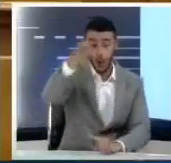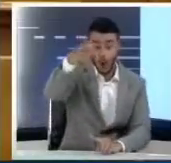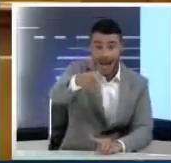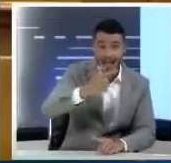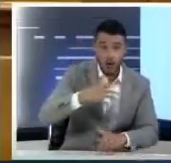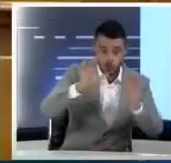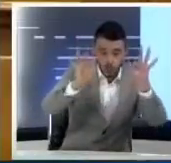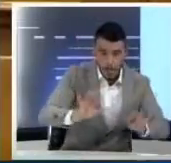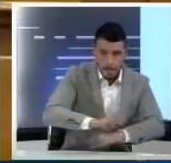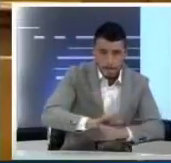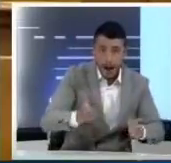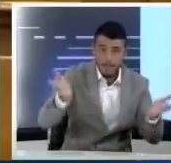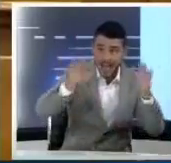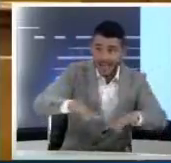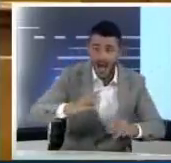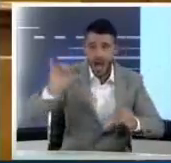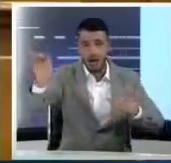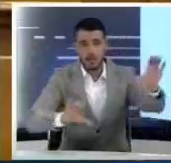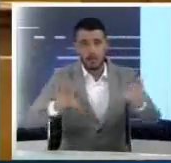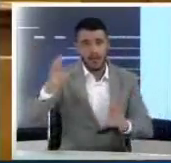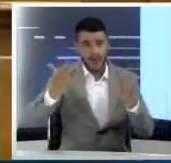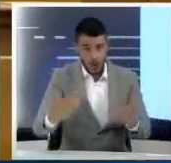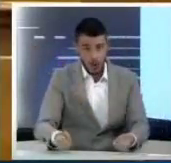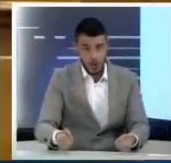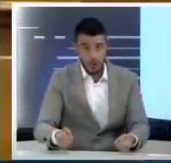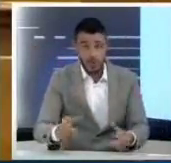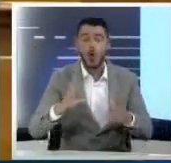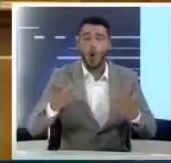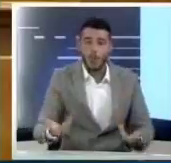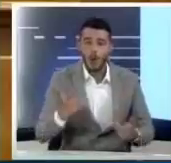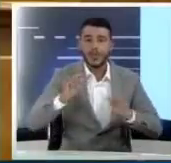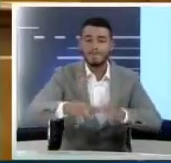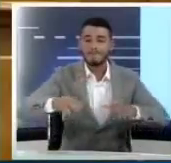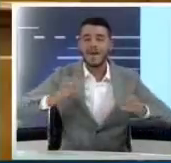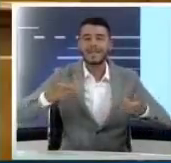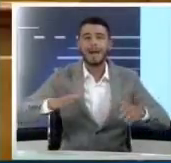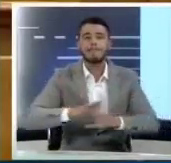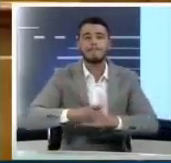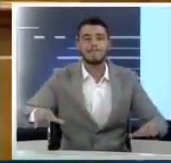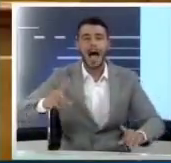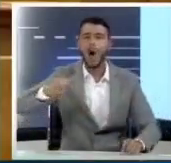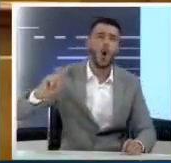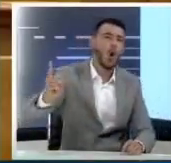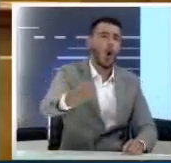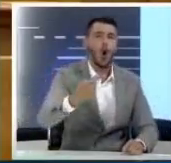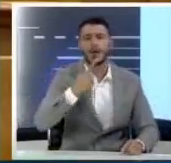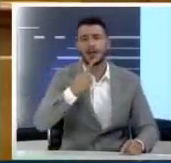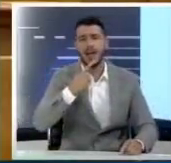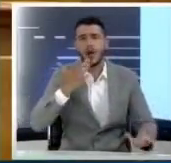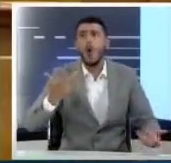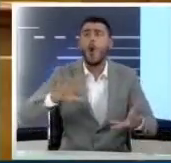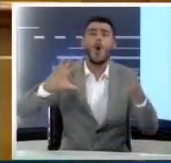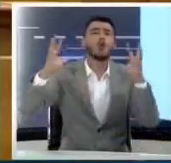ήταν το βασικό ερώτημα. Με τα μέτρα που πήραμε, όλοι λένε, τουλάχιστον μεσοπρόθεσμα, μα